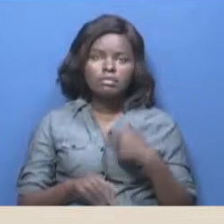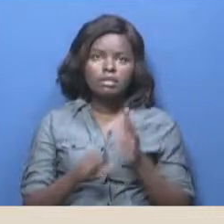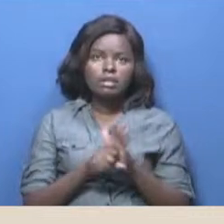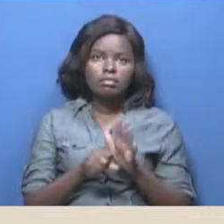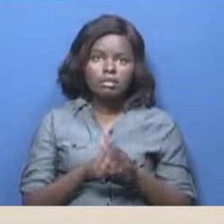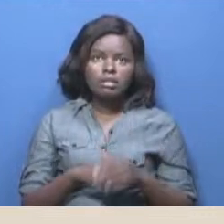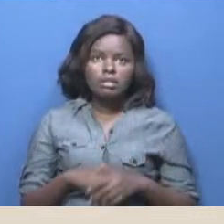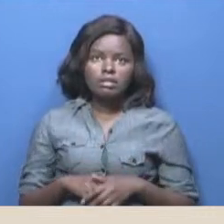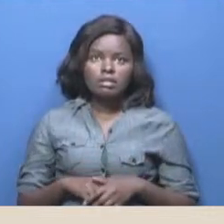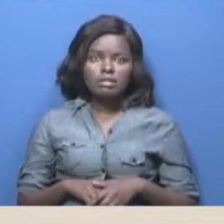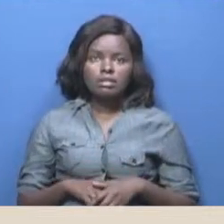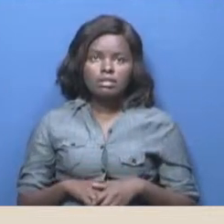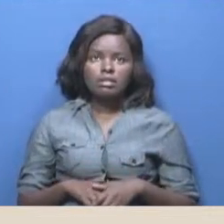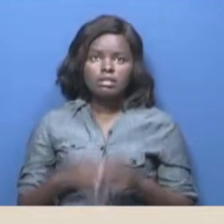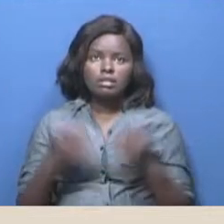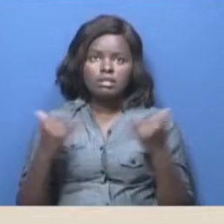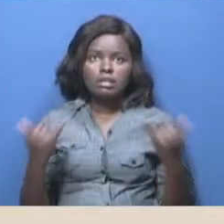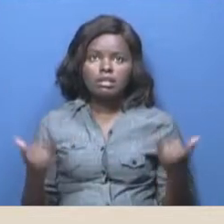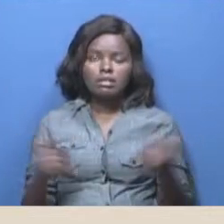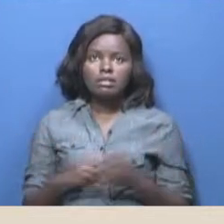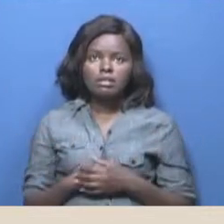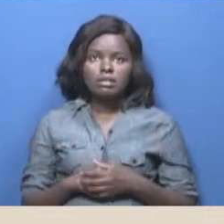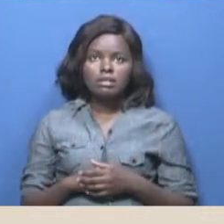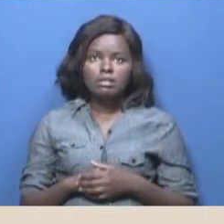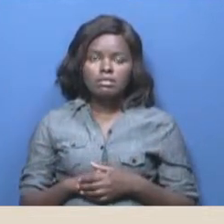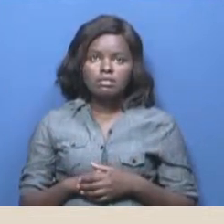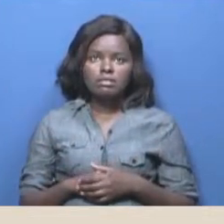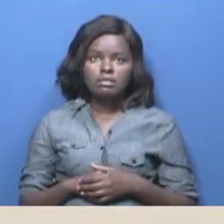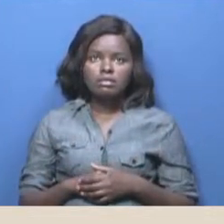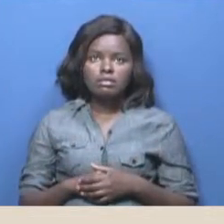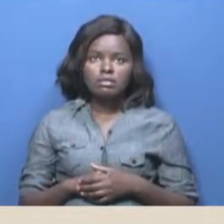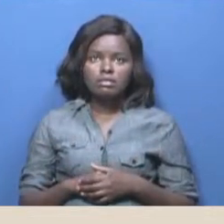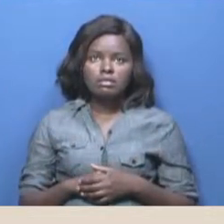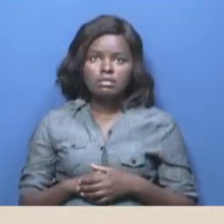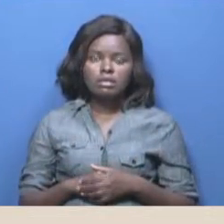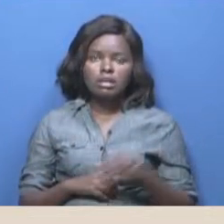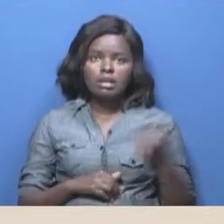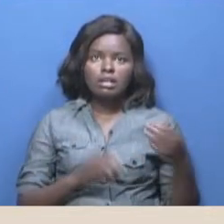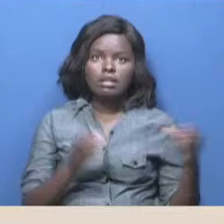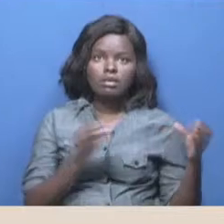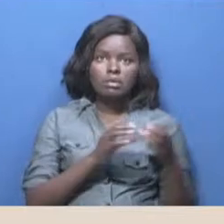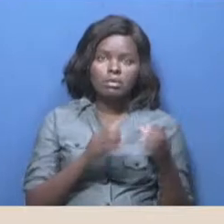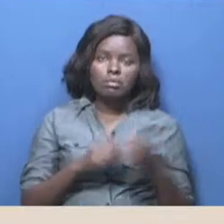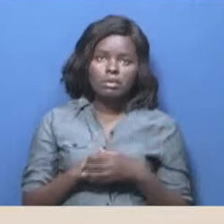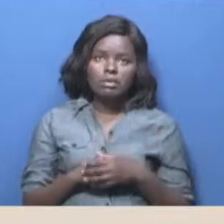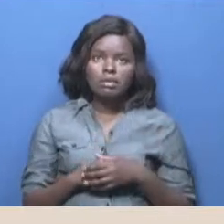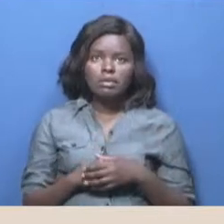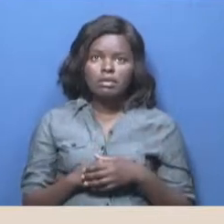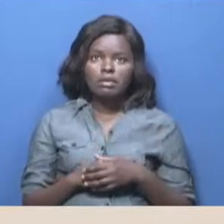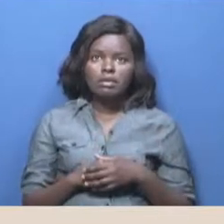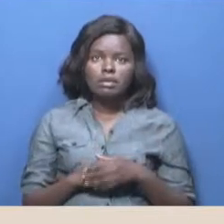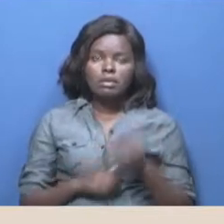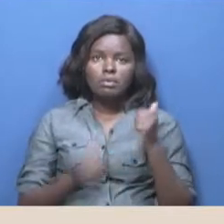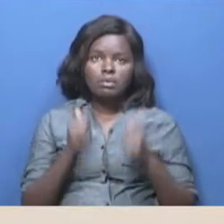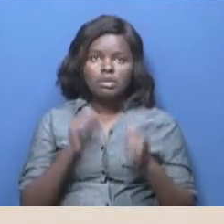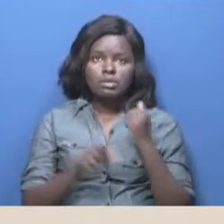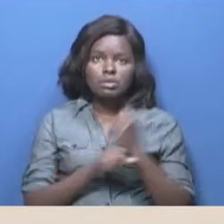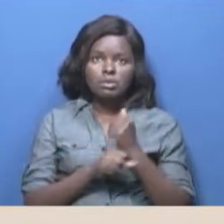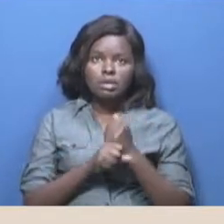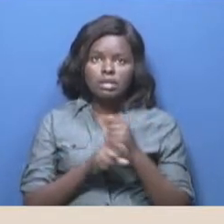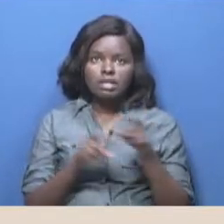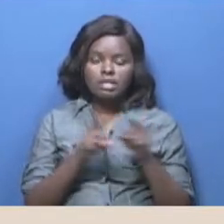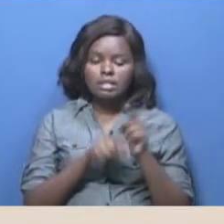kama sasa hii sio selling peke yake. Kuna group nyingine inaitwa ngoja ambayo wanafanya sport